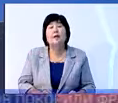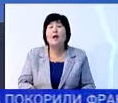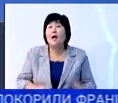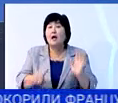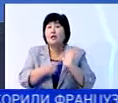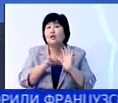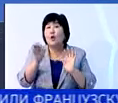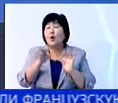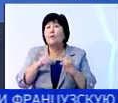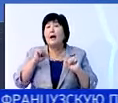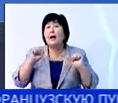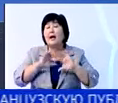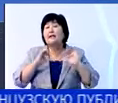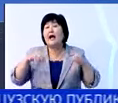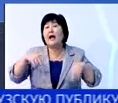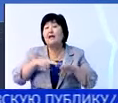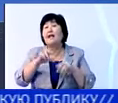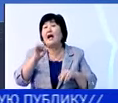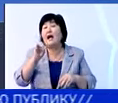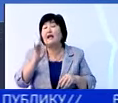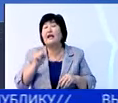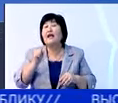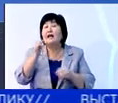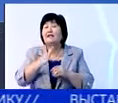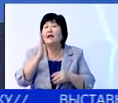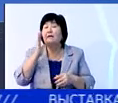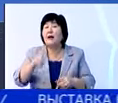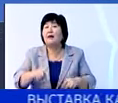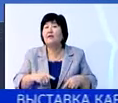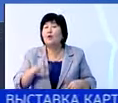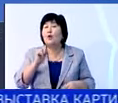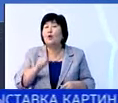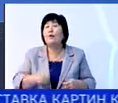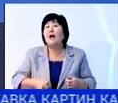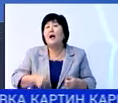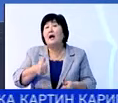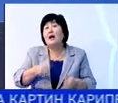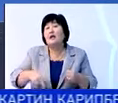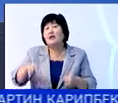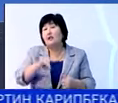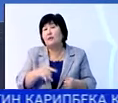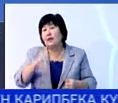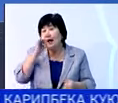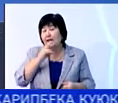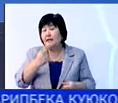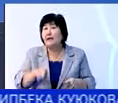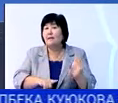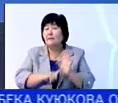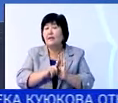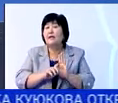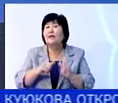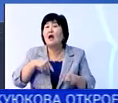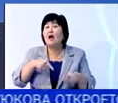6 октября на стадионе «Астана-Арена» в столице состоится финал Кубка Республики Казахстан. Престижный трофей